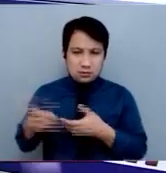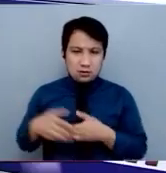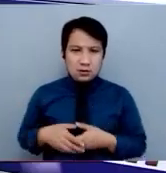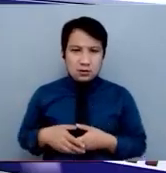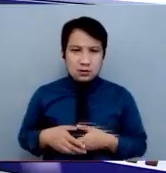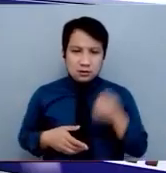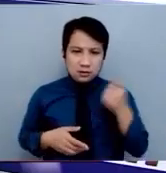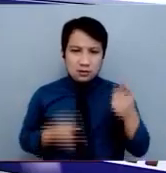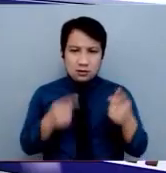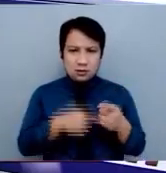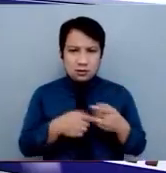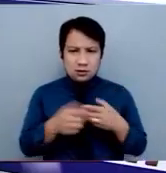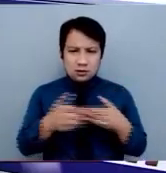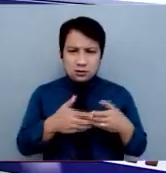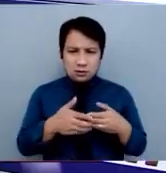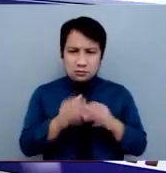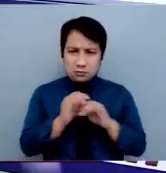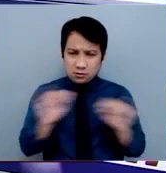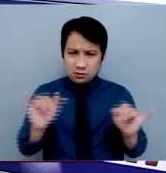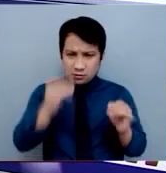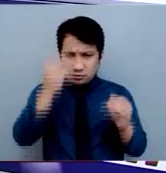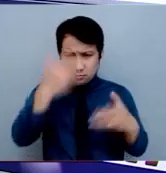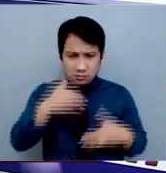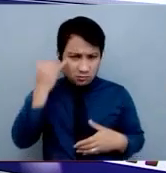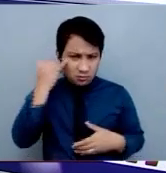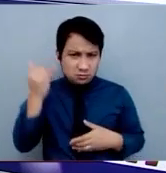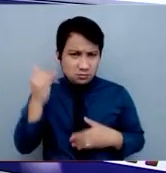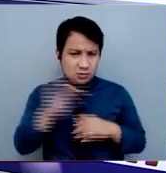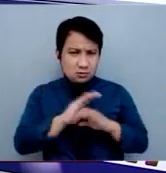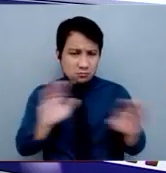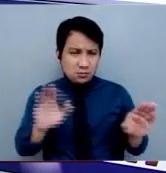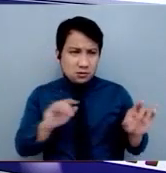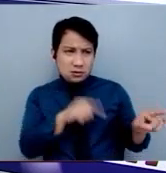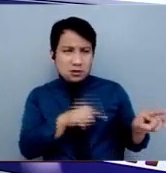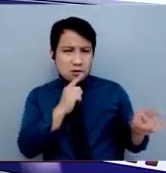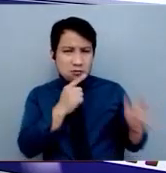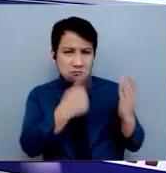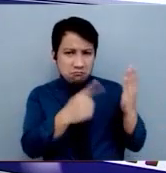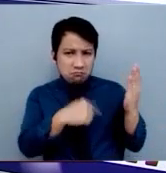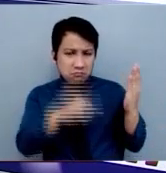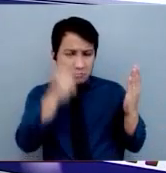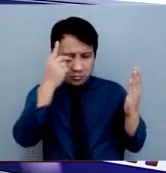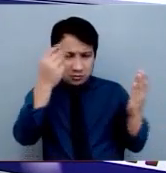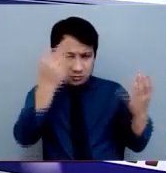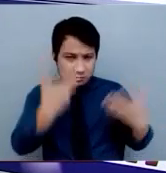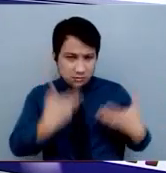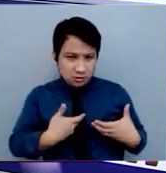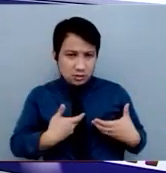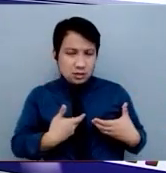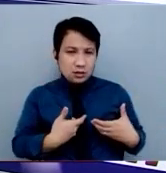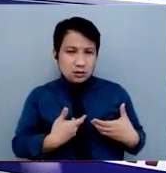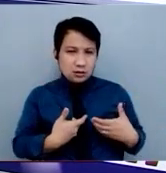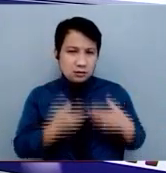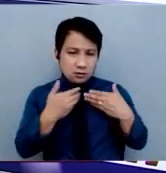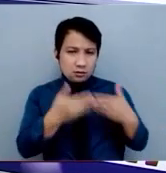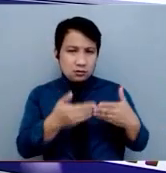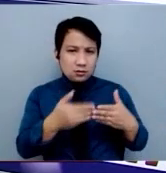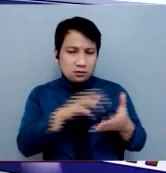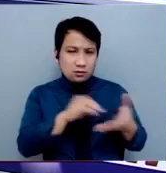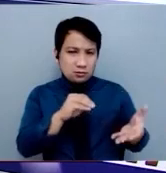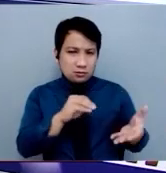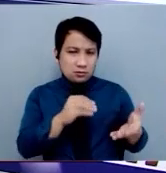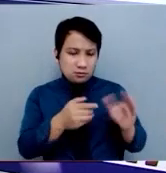where you headed. Pero sir, at the same time, sabi ni James, they also checked the information contained in the screenshots that you